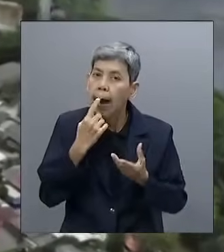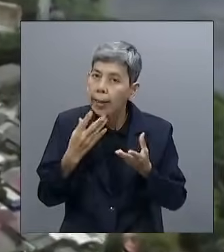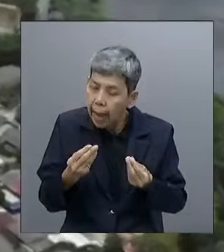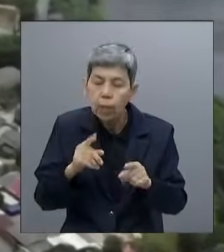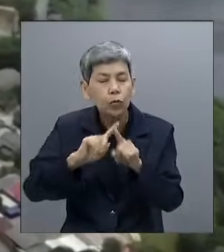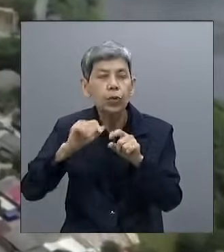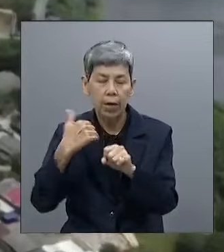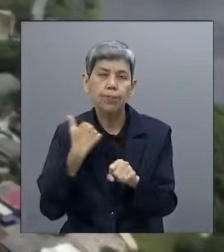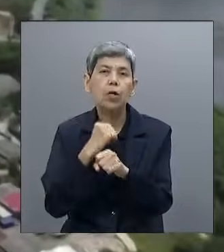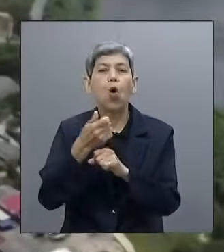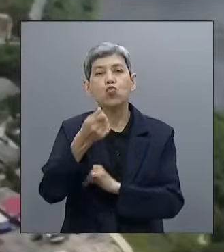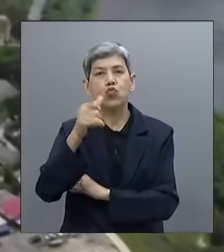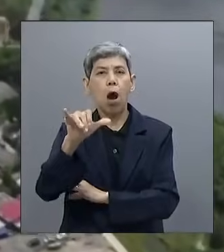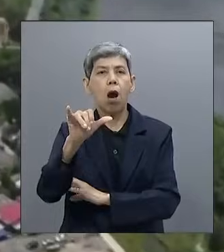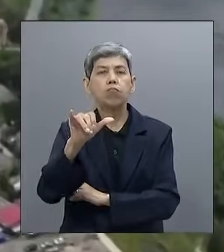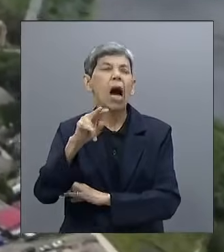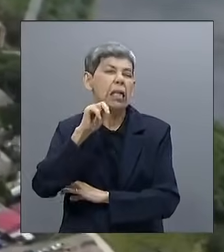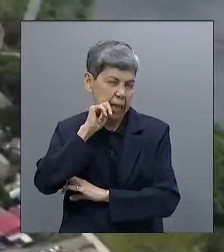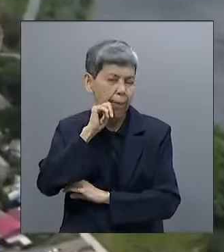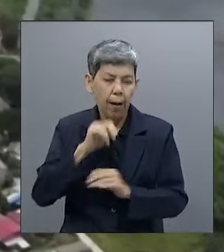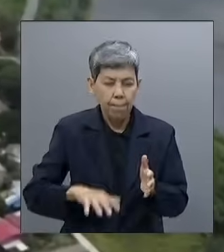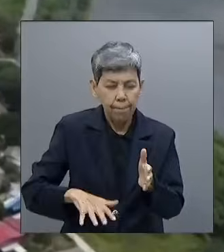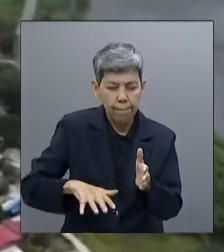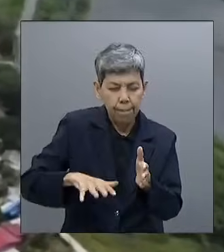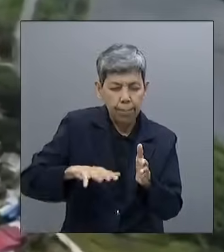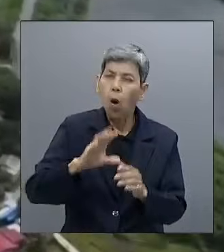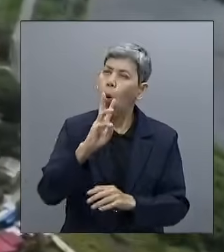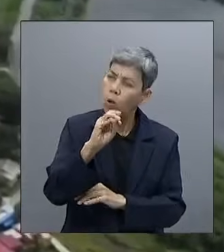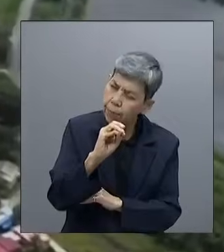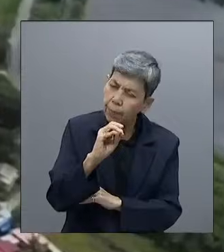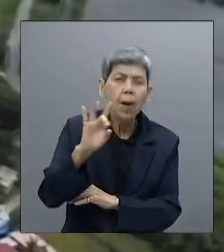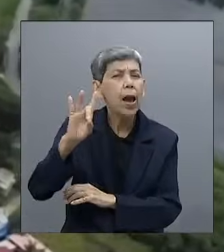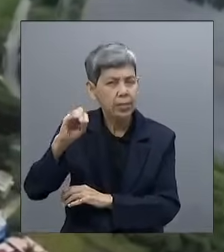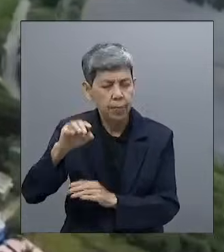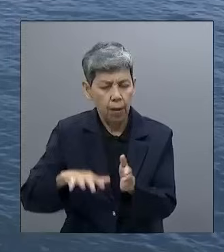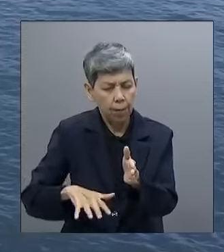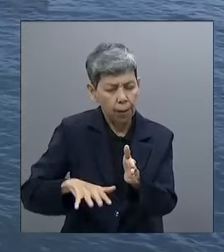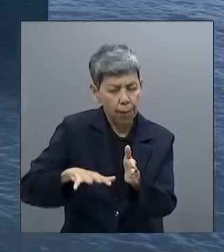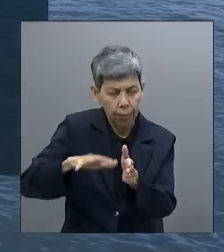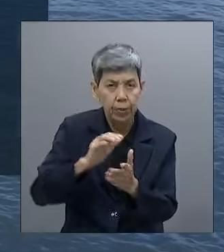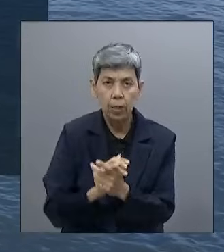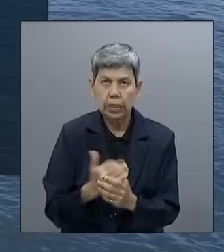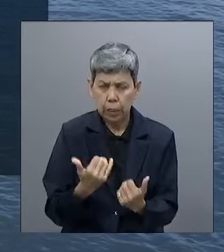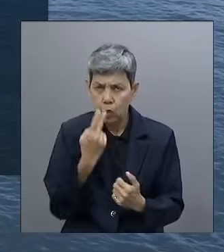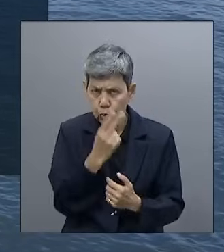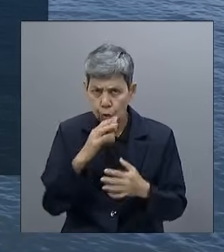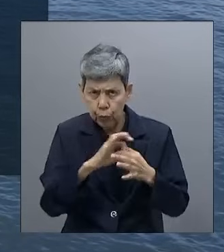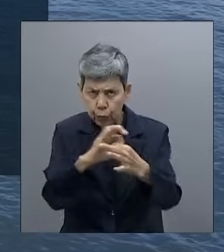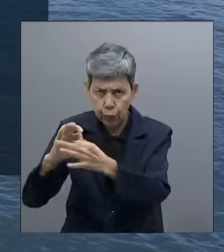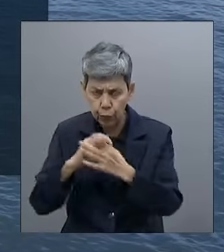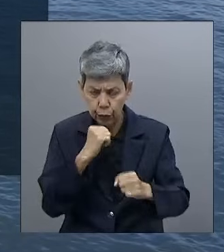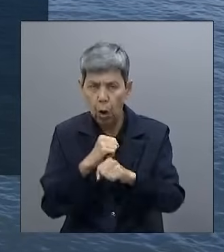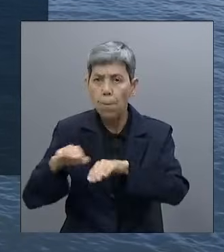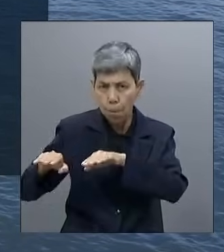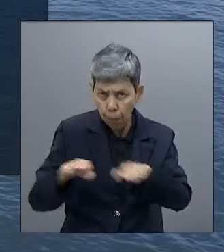ไห่ของอยุธยาน้ำก็จะเพิ่มสูงขึ้นอีก 60-80 เซนติเมตรค่ะกอนชขอให้หน่วยงานที่เกี่ยวข้องเตรียมความ